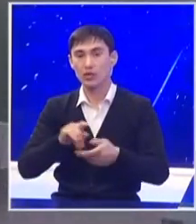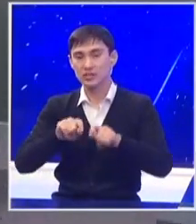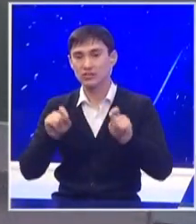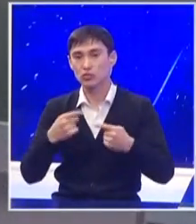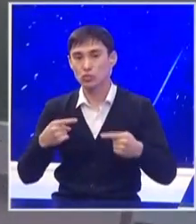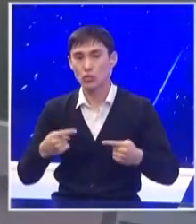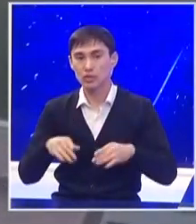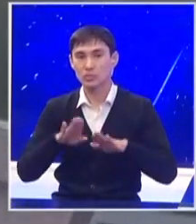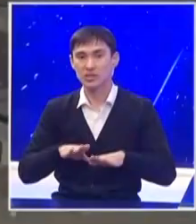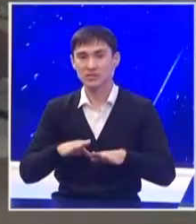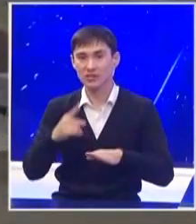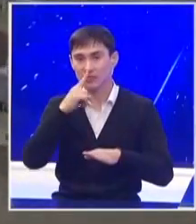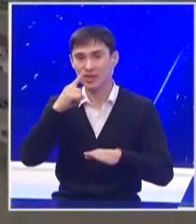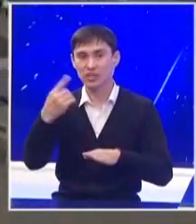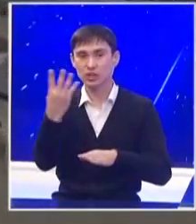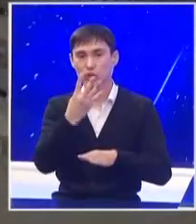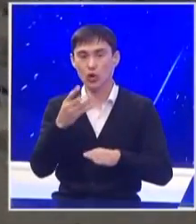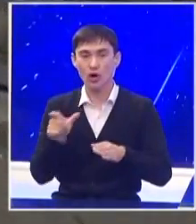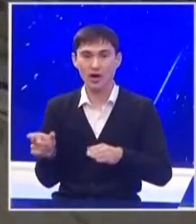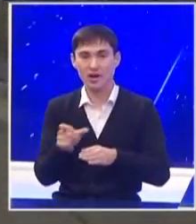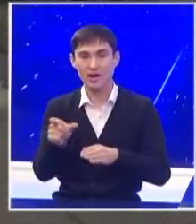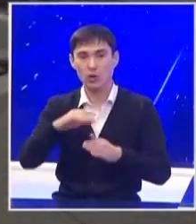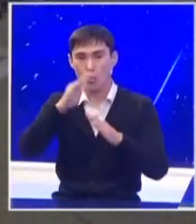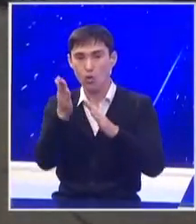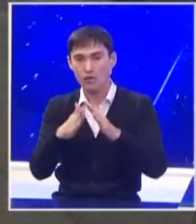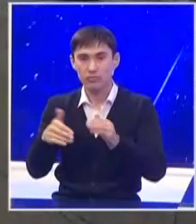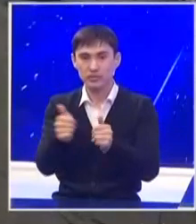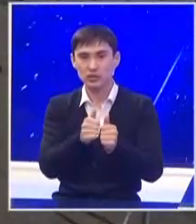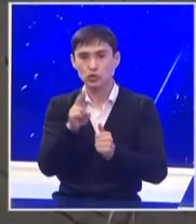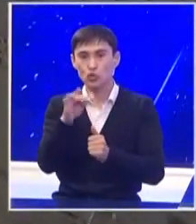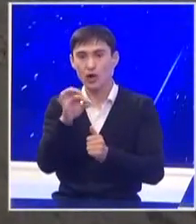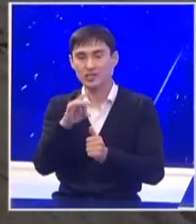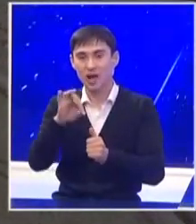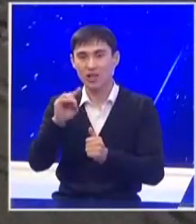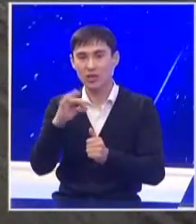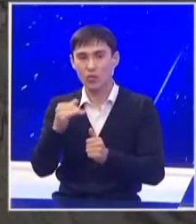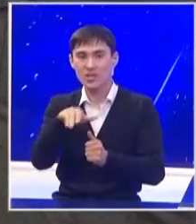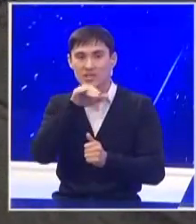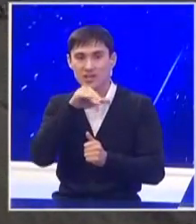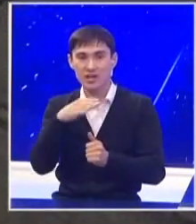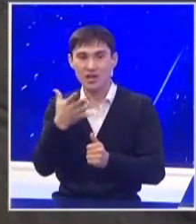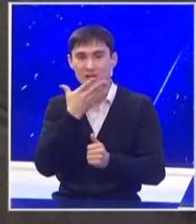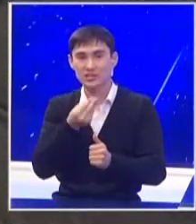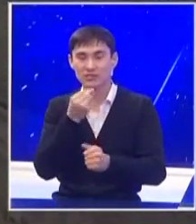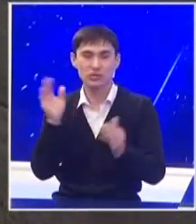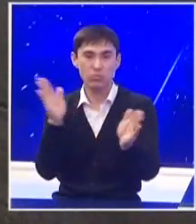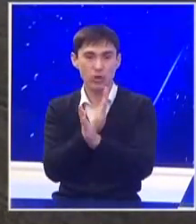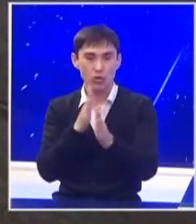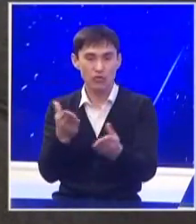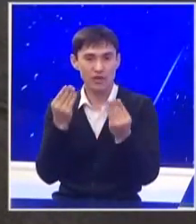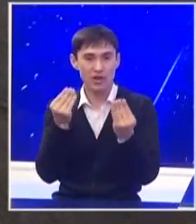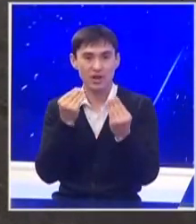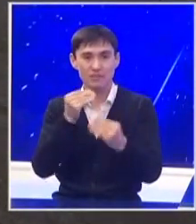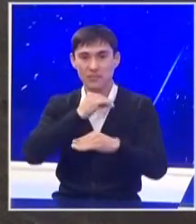потенциал. Расположившись в долине четырех рек у подножья горного массива Джунгарского Алатау, Текелей обладает красивейшей природой и